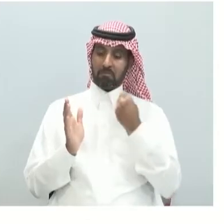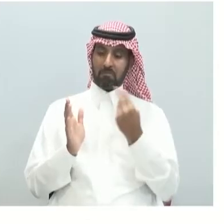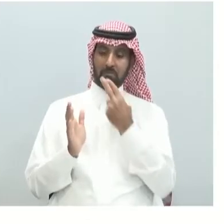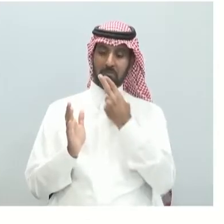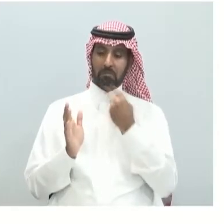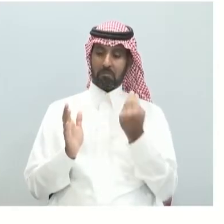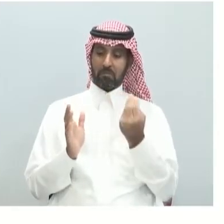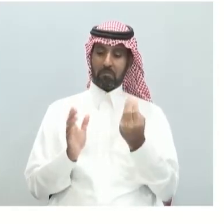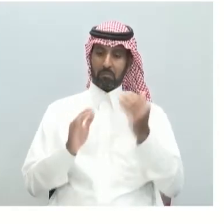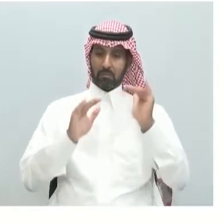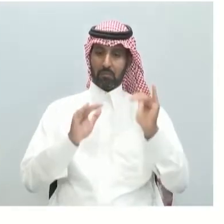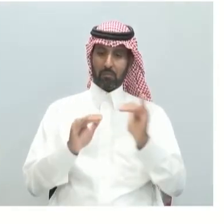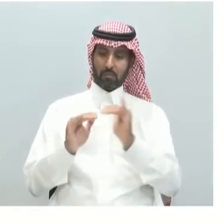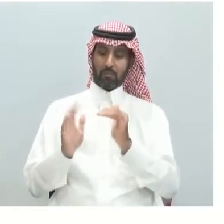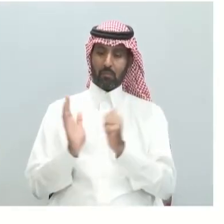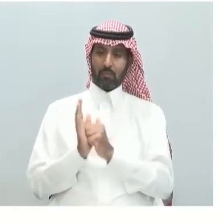ومرتب